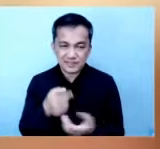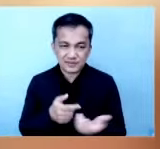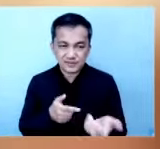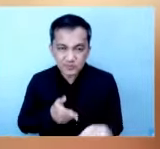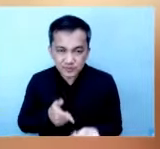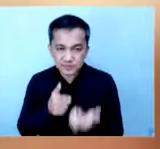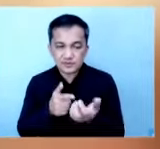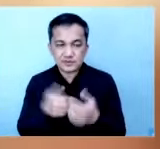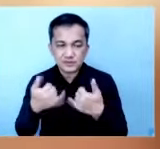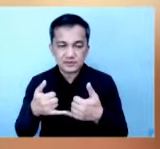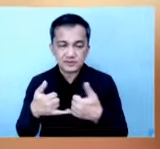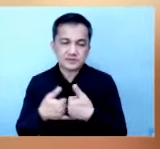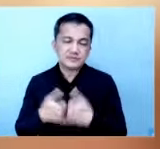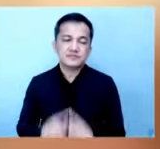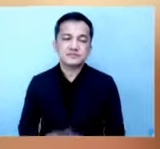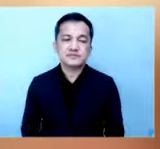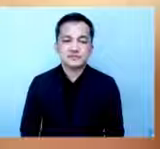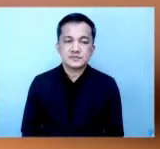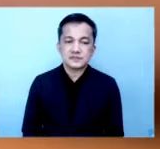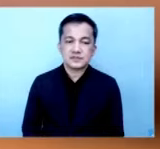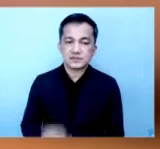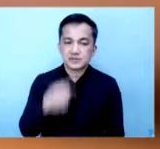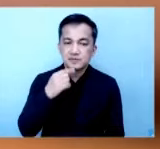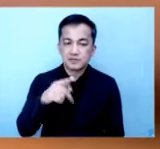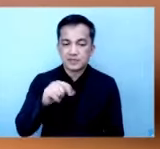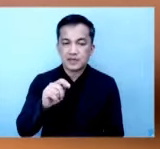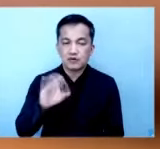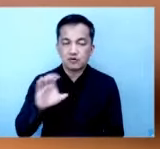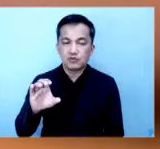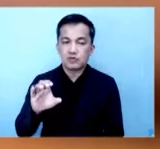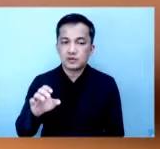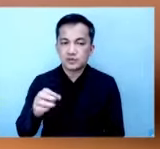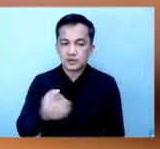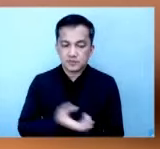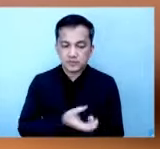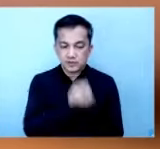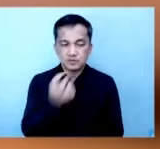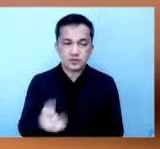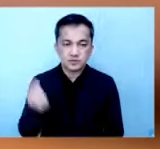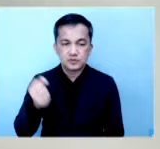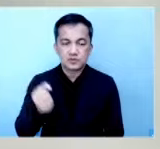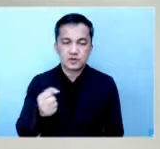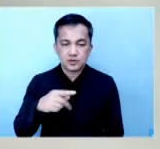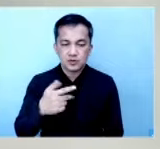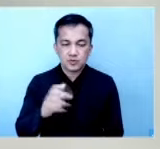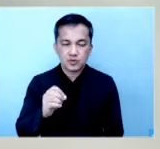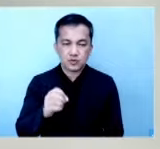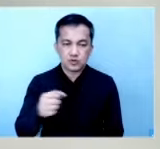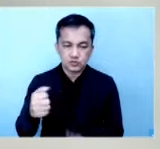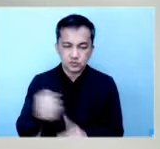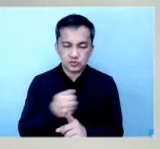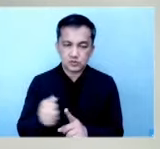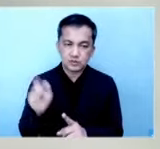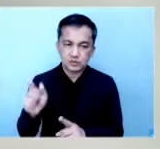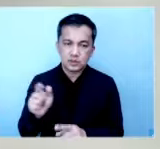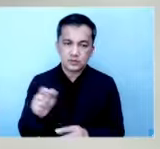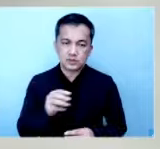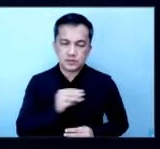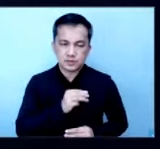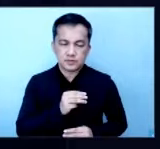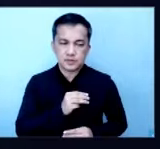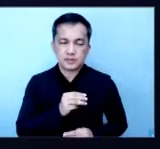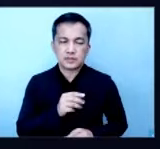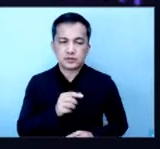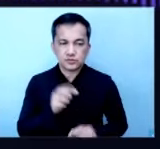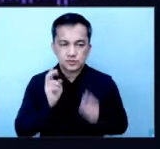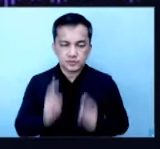ng Presidential Anti-Organized Crime Commission o PAOC, pag-aari ng mga Pogo enforcer o torturer ang mga naturang uniforme.